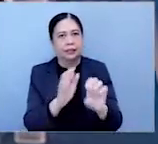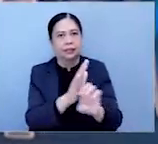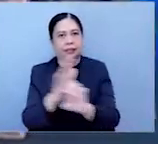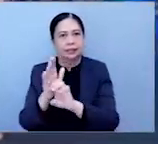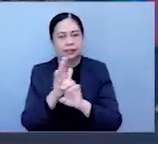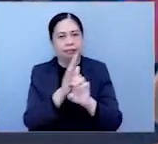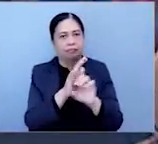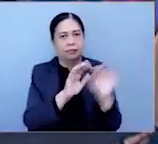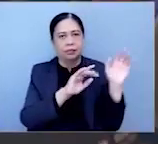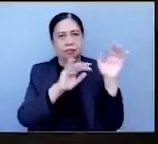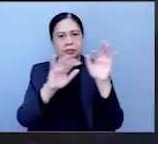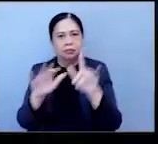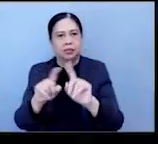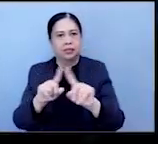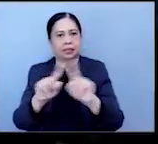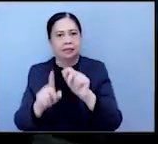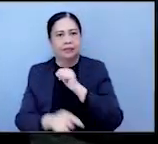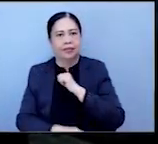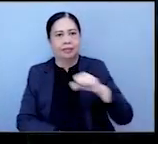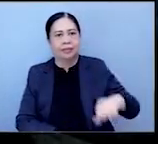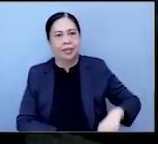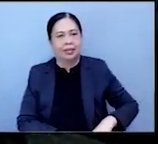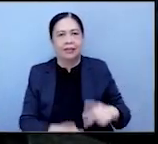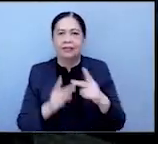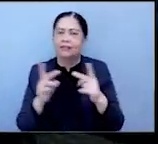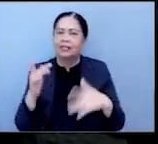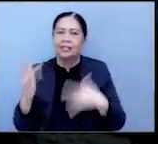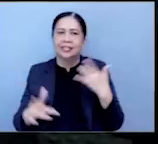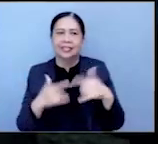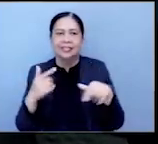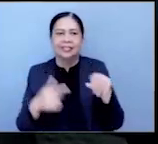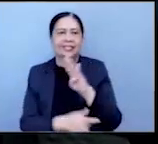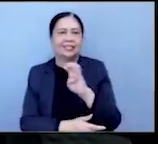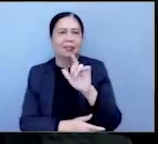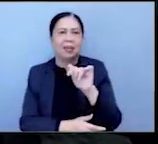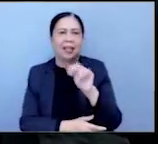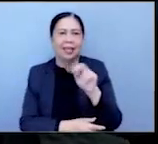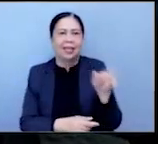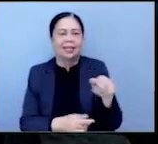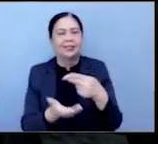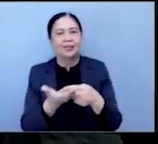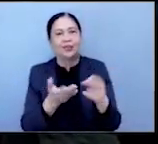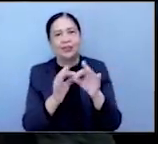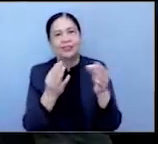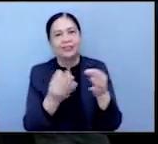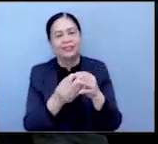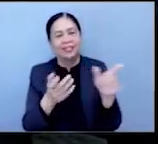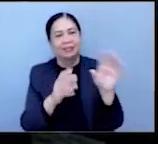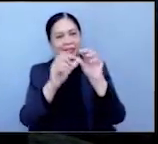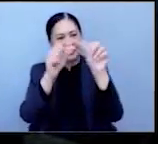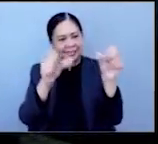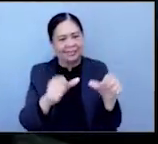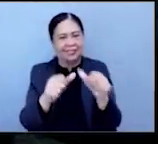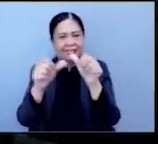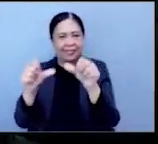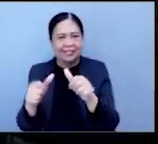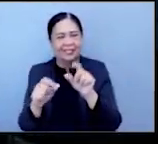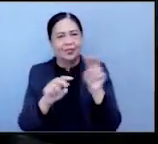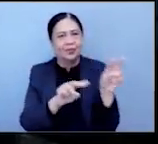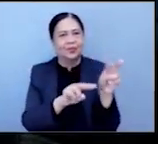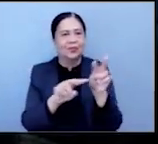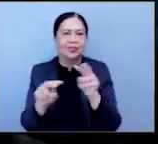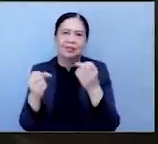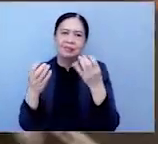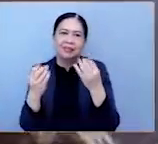dumayo pa ang ilang ambassador. Very excited to see the Belens. Looking forward to that. That is why we're here, to see as many Belens